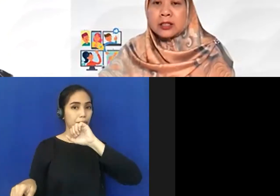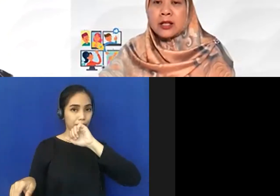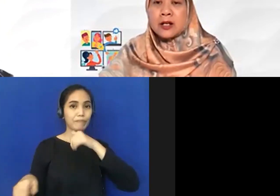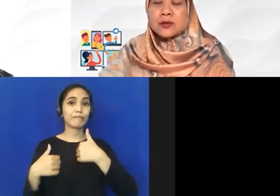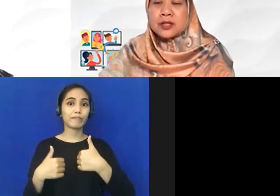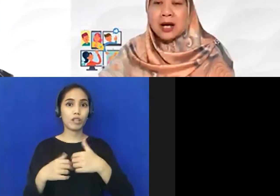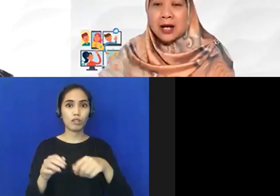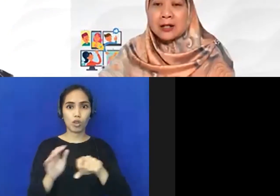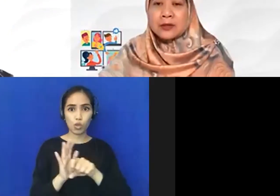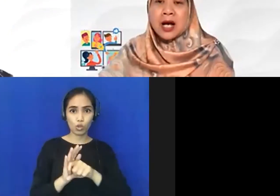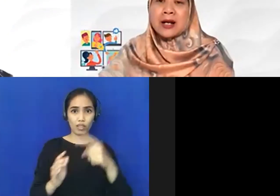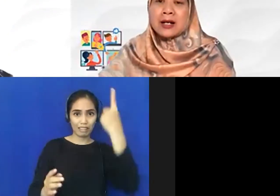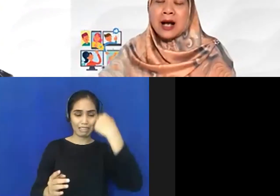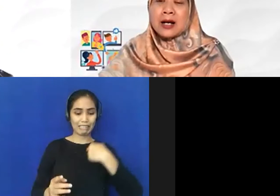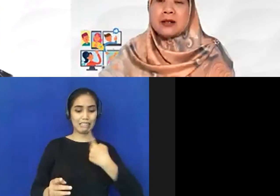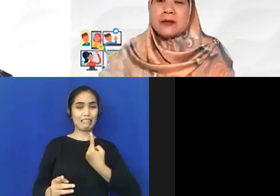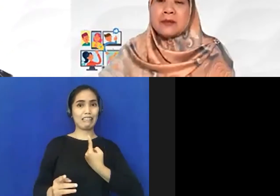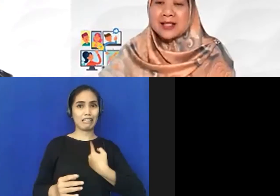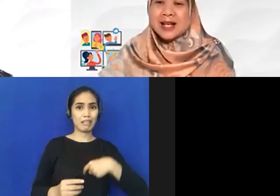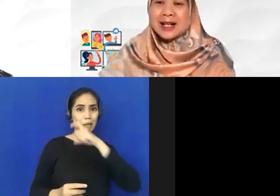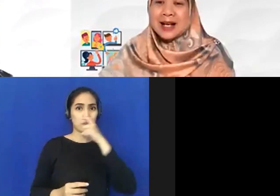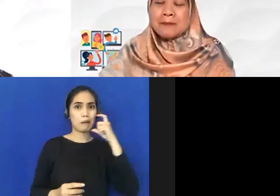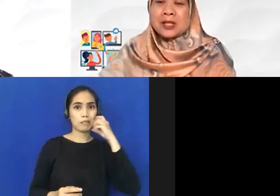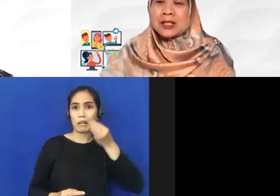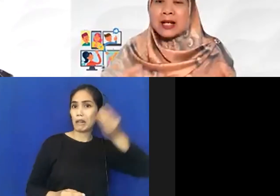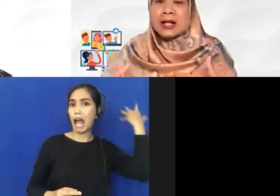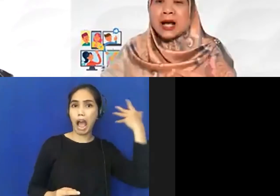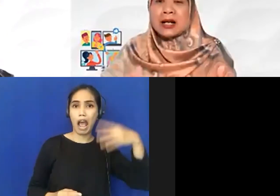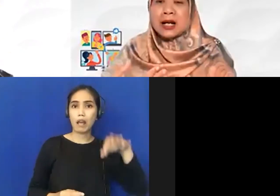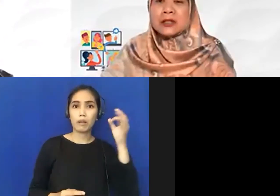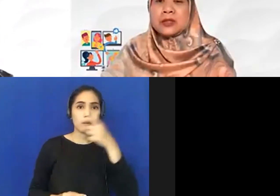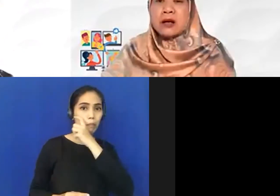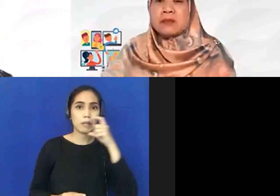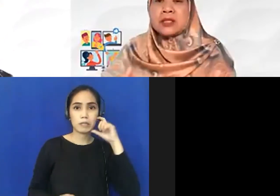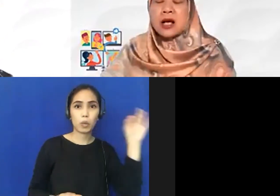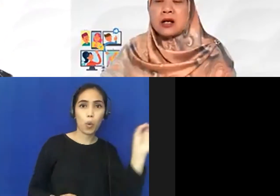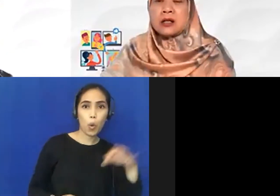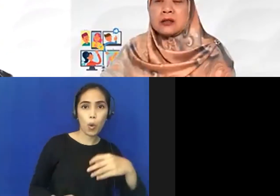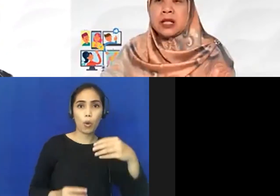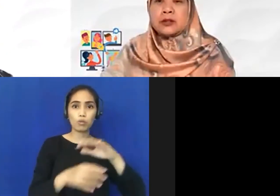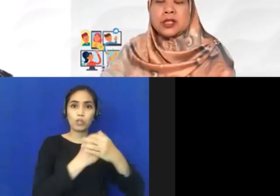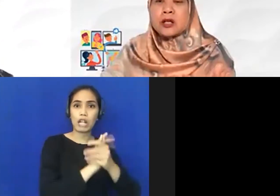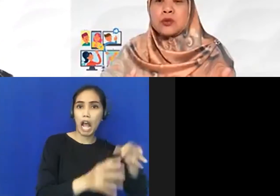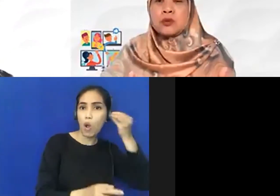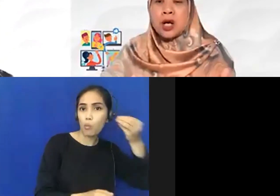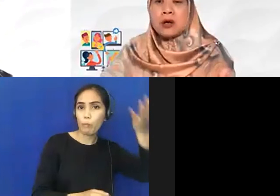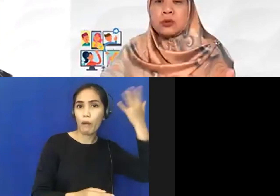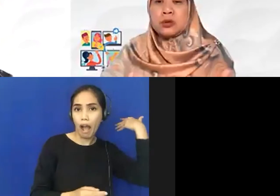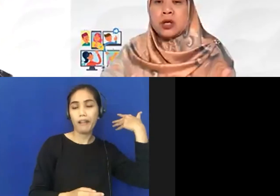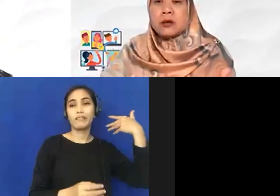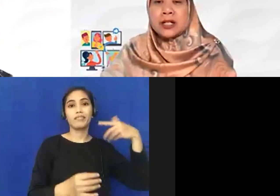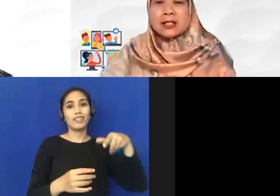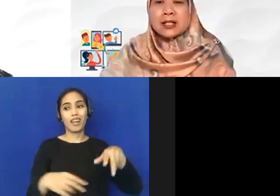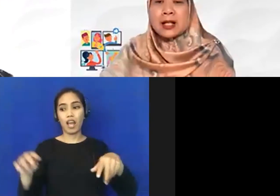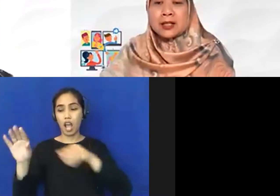masker, kitanya nggak cuci tangan, juga anak nggak akan belajar ya. Seringkali anak itu tidak bisa atau tidak suka